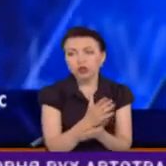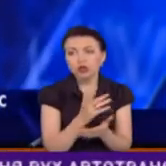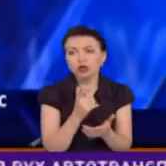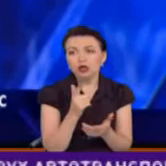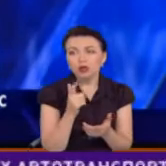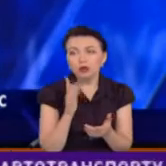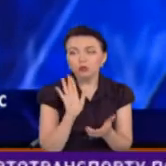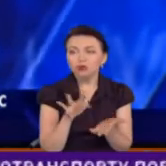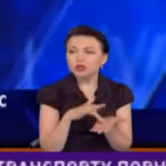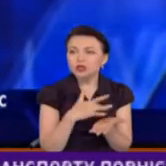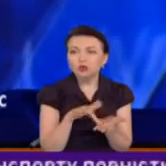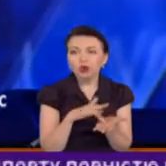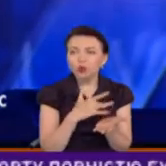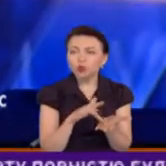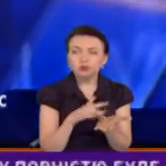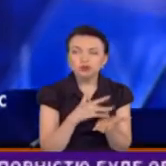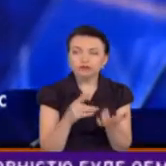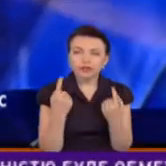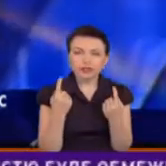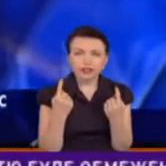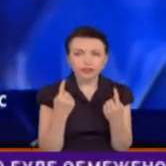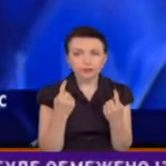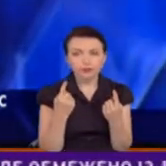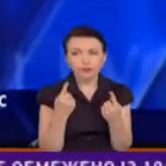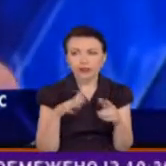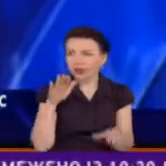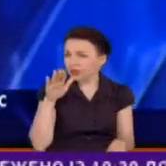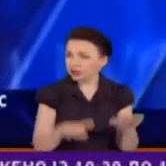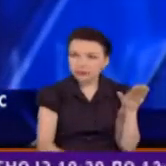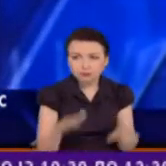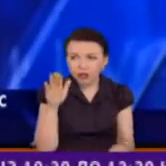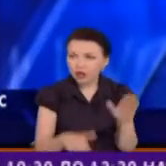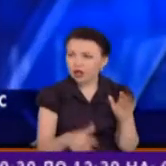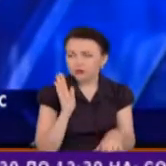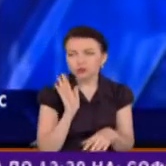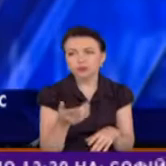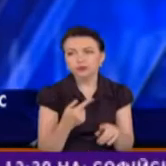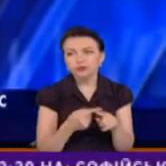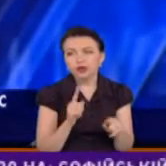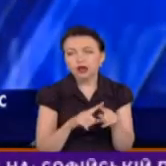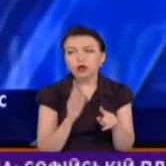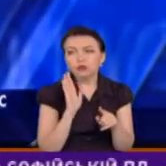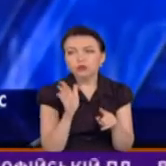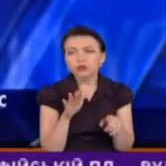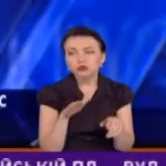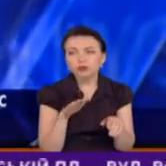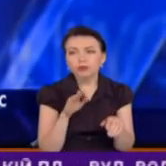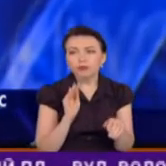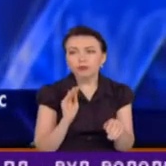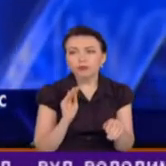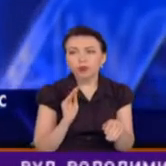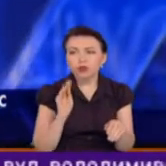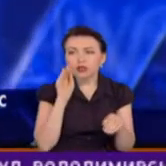підуть не розрахунки дуже великі, дисбаланс, якщо він все ж таки стартує. Їх будуть покладати на цю